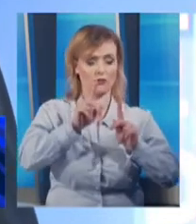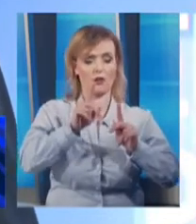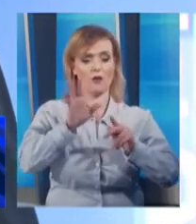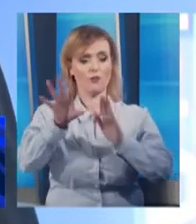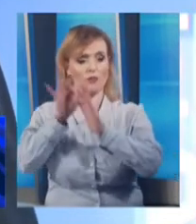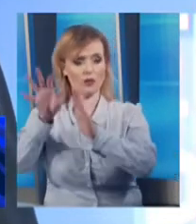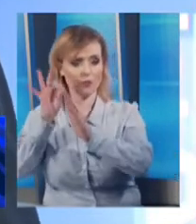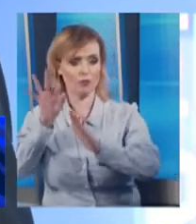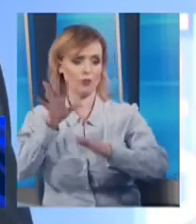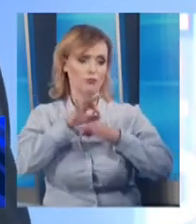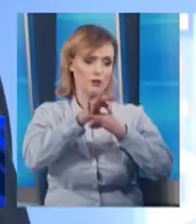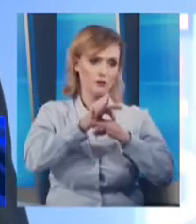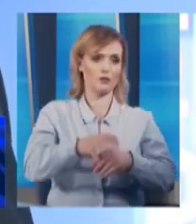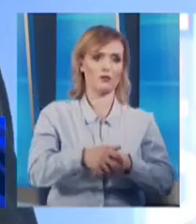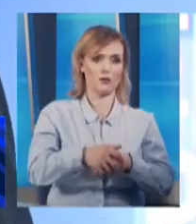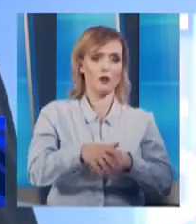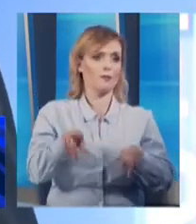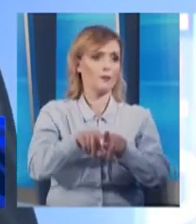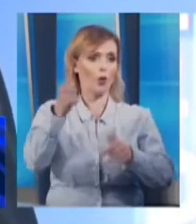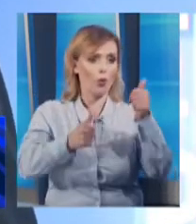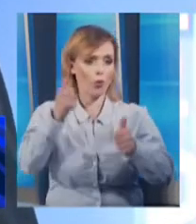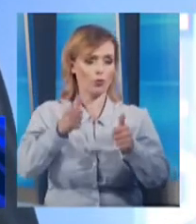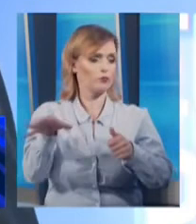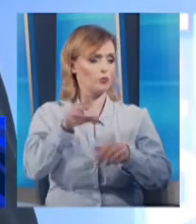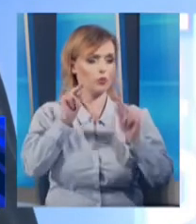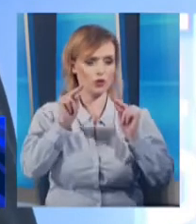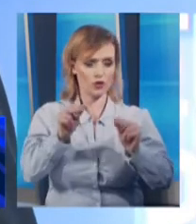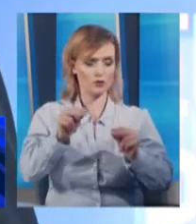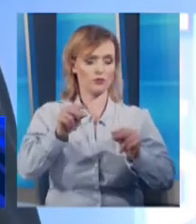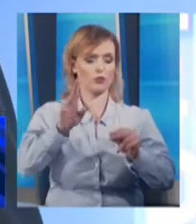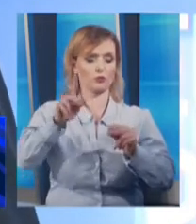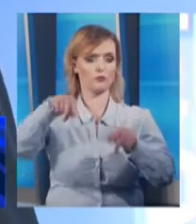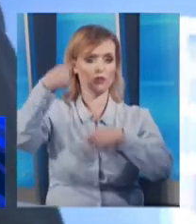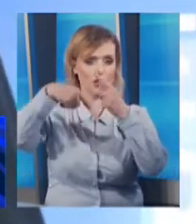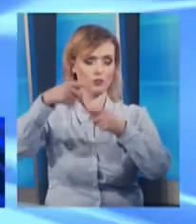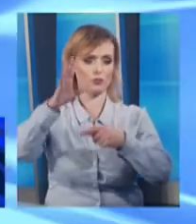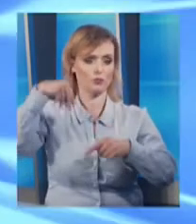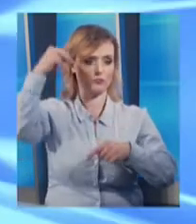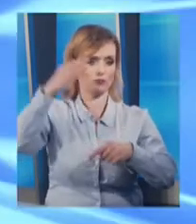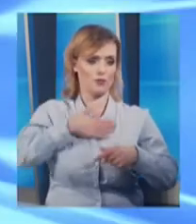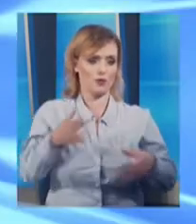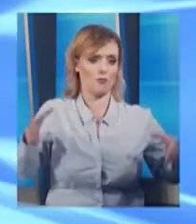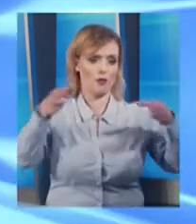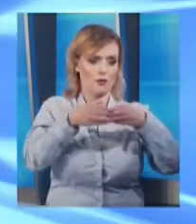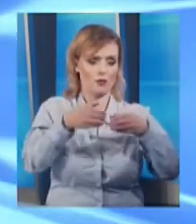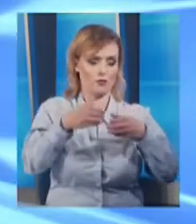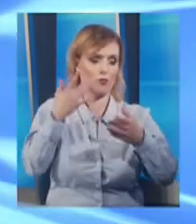de alegere a următorului lider al partidului. Asta domnule vom proceda. Năstase, aceeași